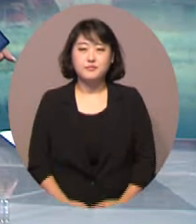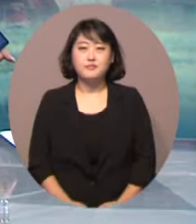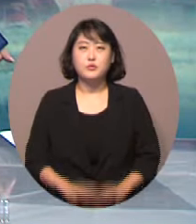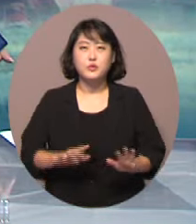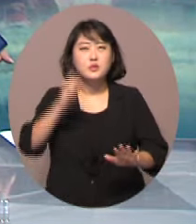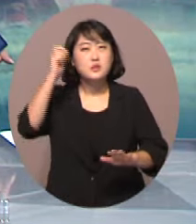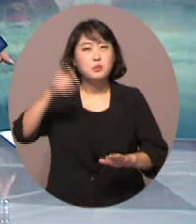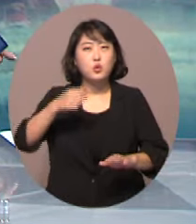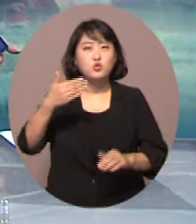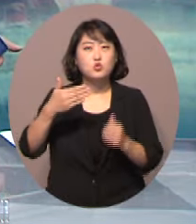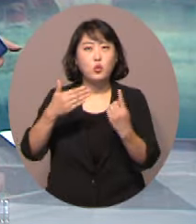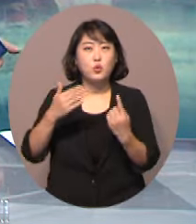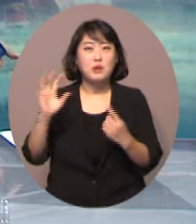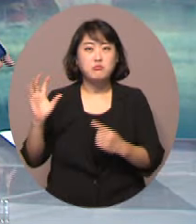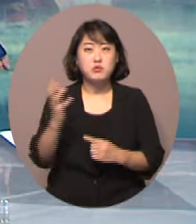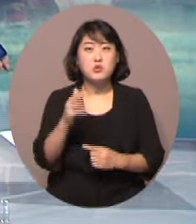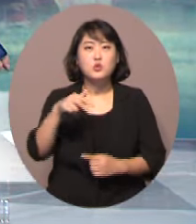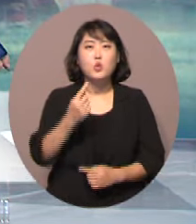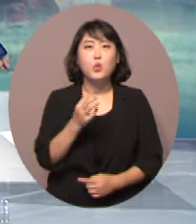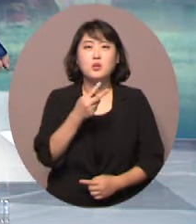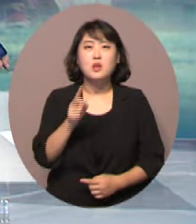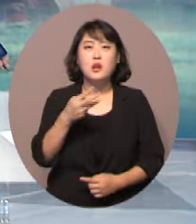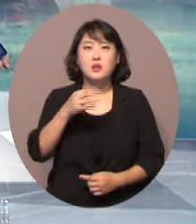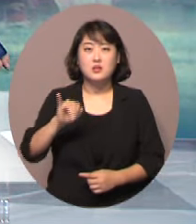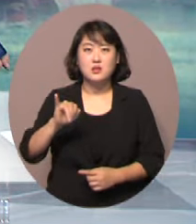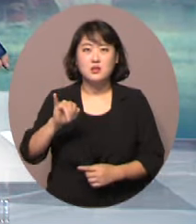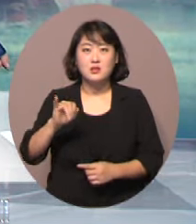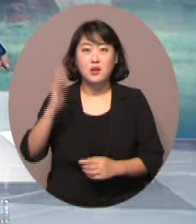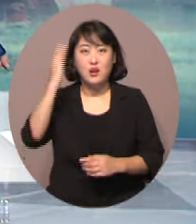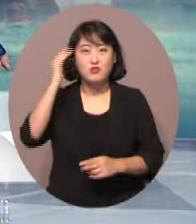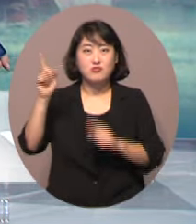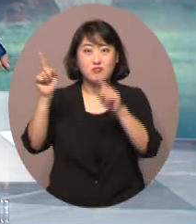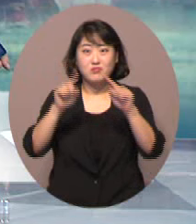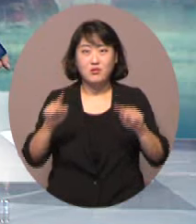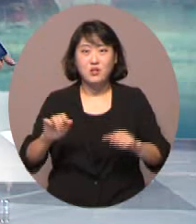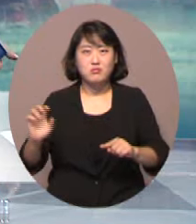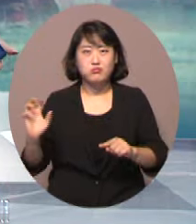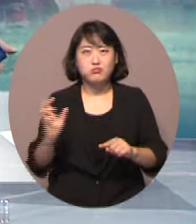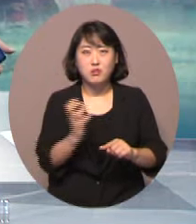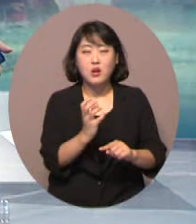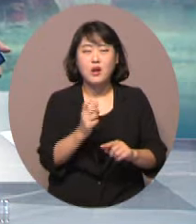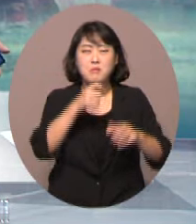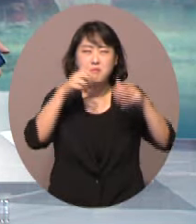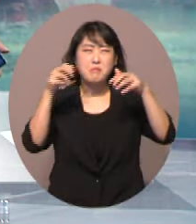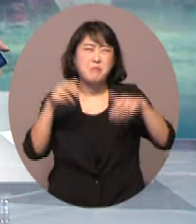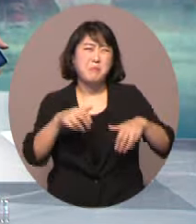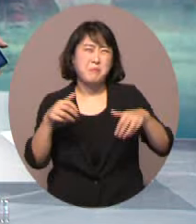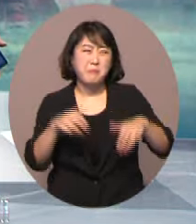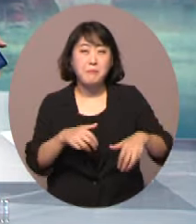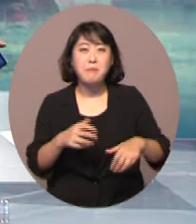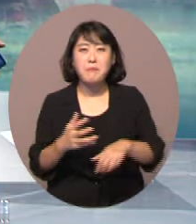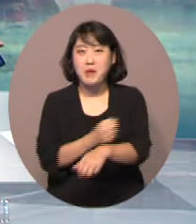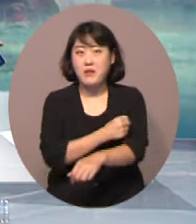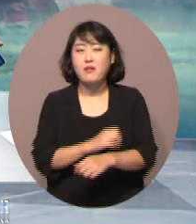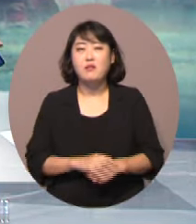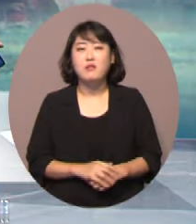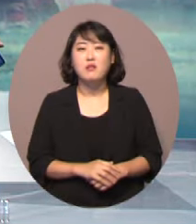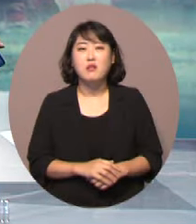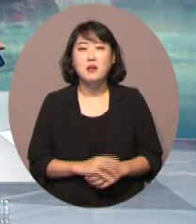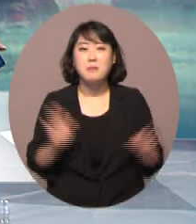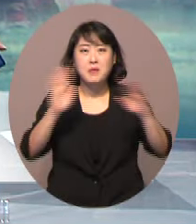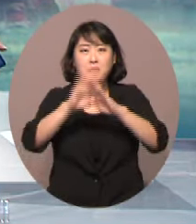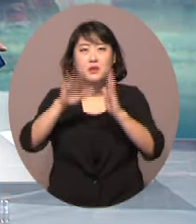오늘 새벽 9호 태풍 종다리가 우리 지역을 통과하면서 강하고 많은 비를 뿌리고 지나갔는데요. 밤사이 열대